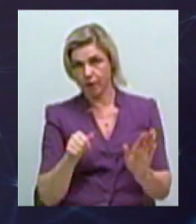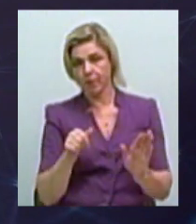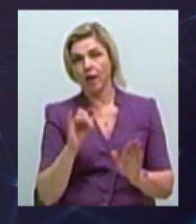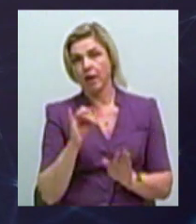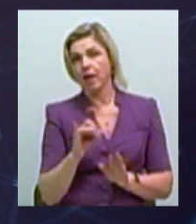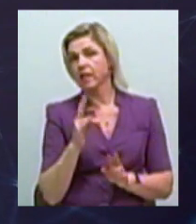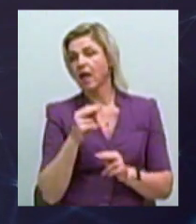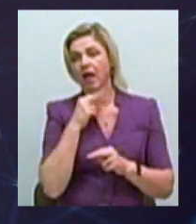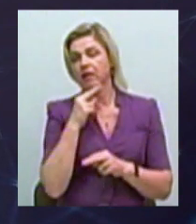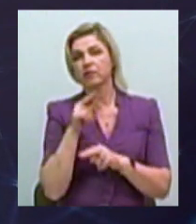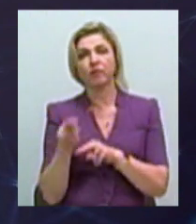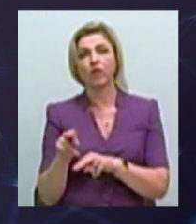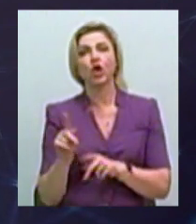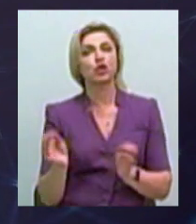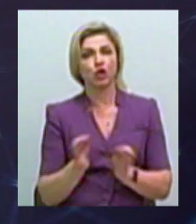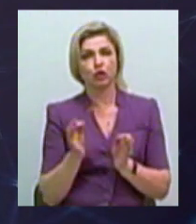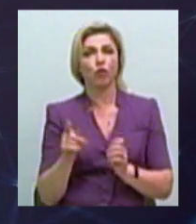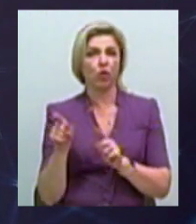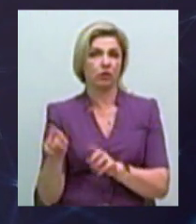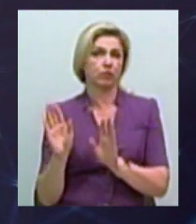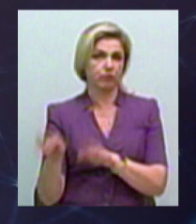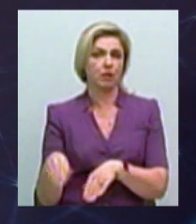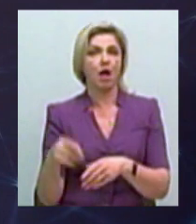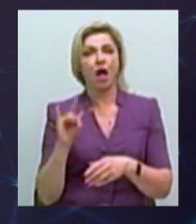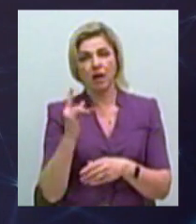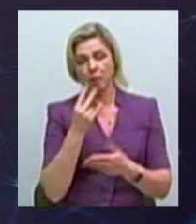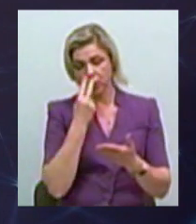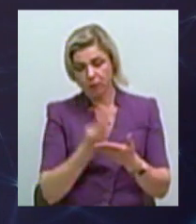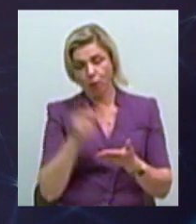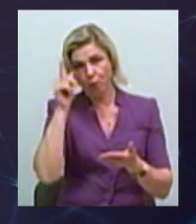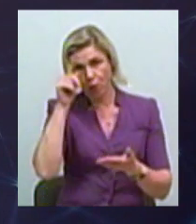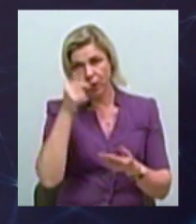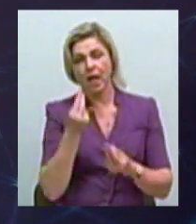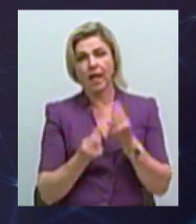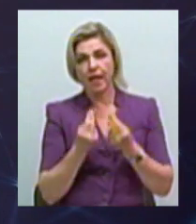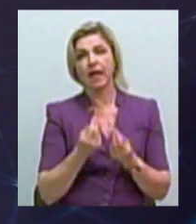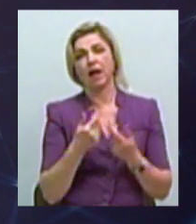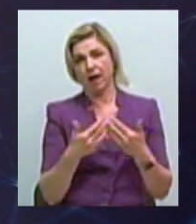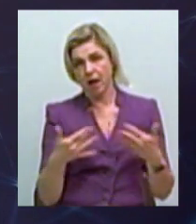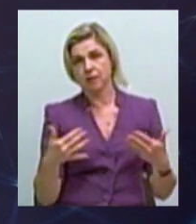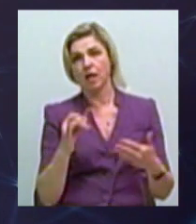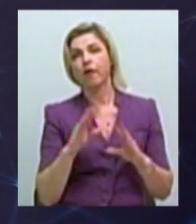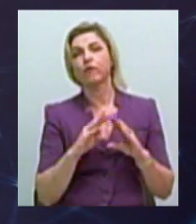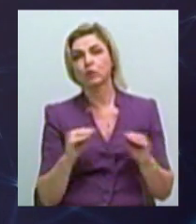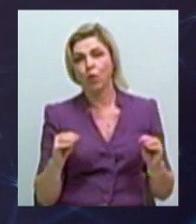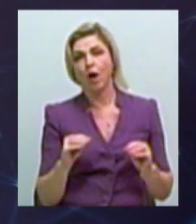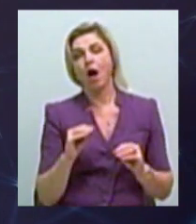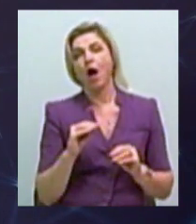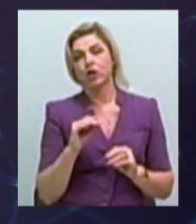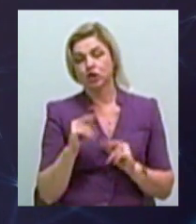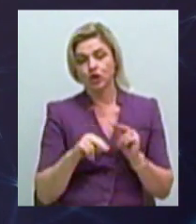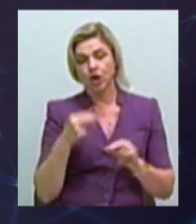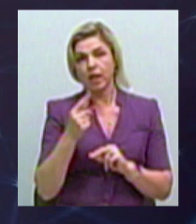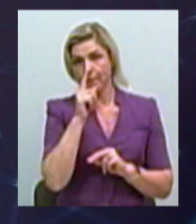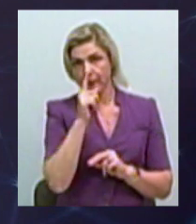навіть не слідкували, не рекомендували, нічого, так було простіше. Вона там дивилась мультики, грала у доступні ігри і так далі. Все, через буквально через